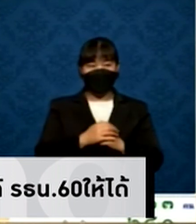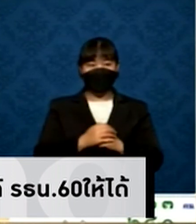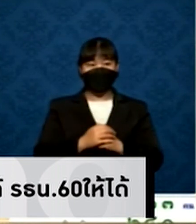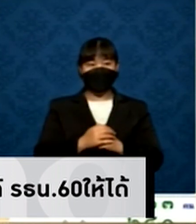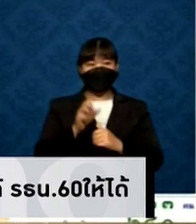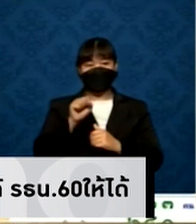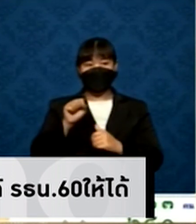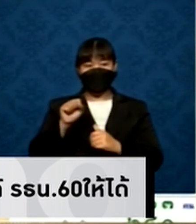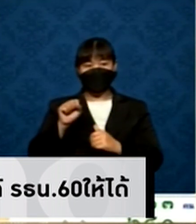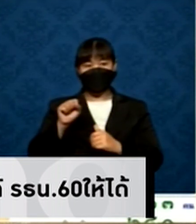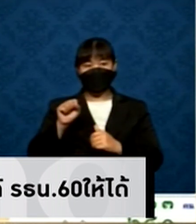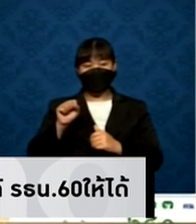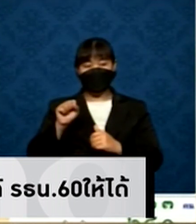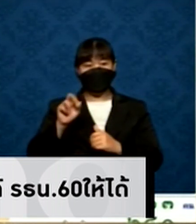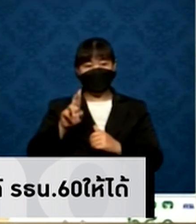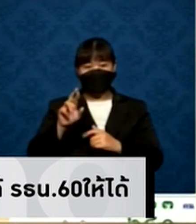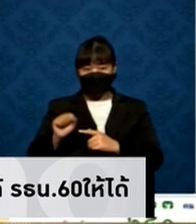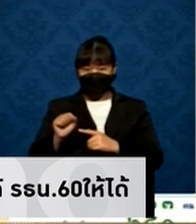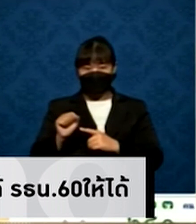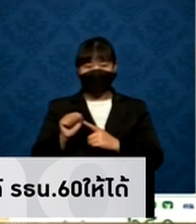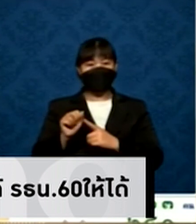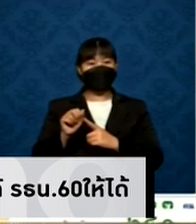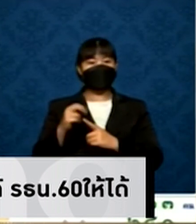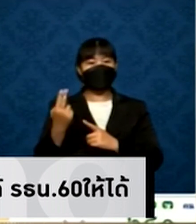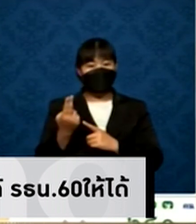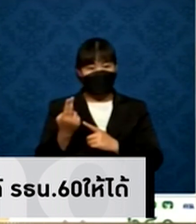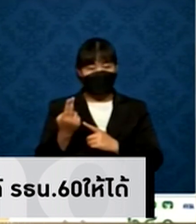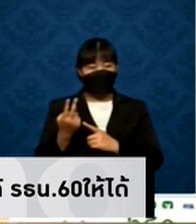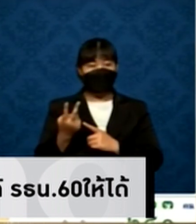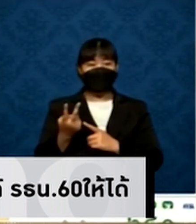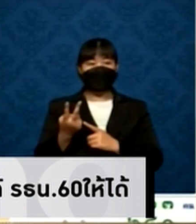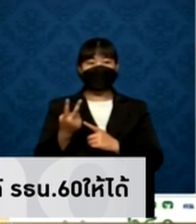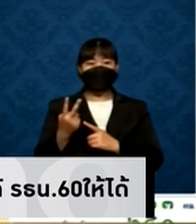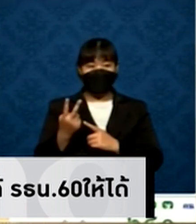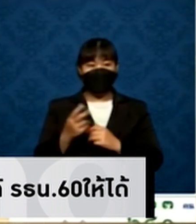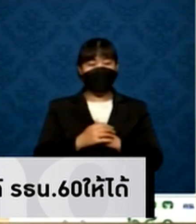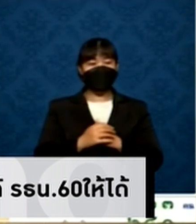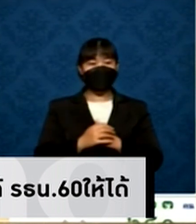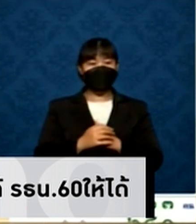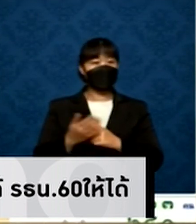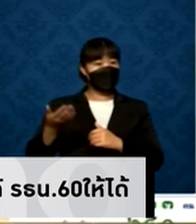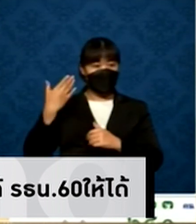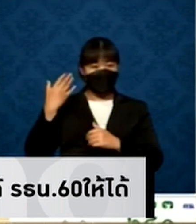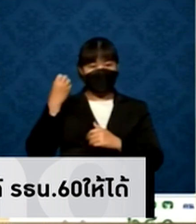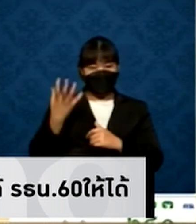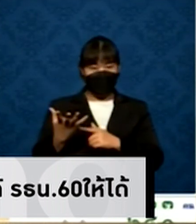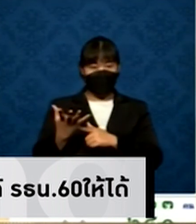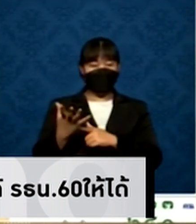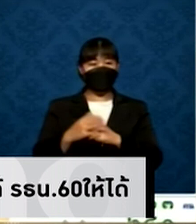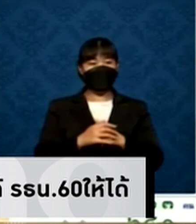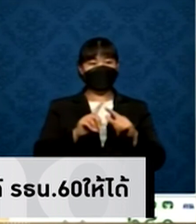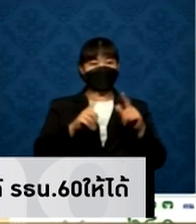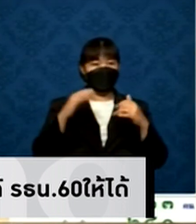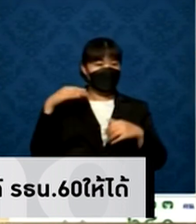จะเงี่ยหูฟังแต่วันนี้ก็ชัดเจนว่าสมาชิกรัฐสภาส่วนใหญ่ยังไม่ยอมเปิดประตูขอให้แก้ไขรับหนูที่มาจากการเข้าชื่อของพี่น้องประชา